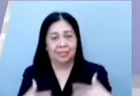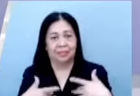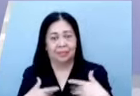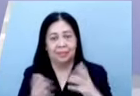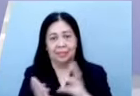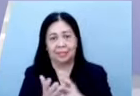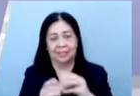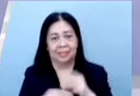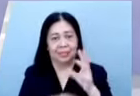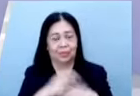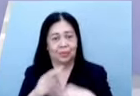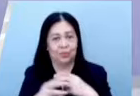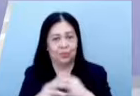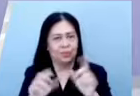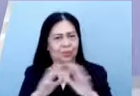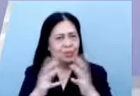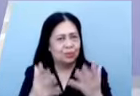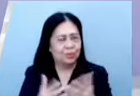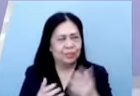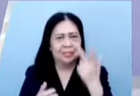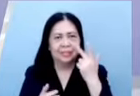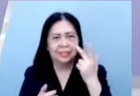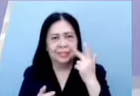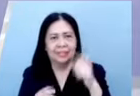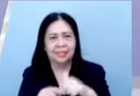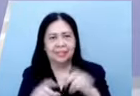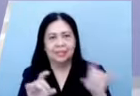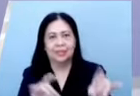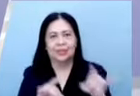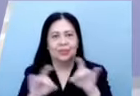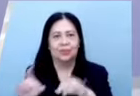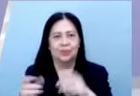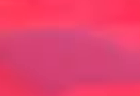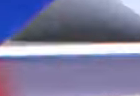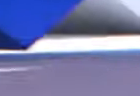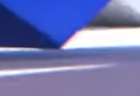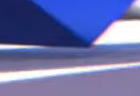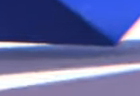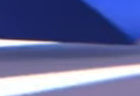mga pwedeng dayuhin at tikman sa Melbourne, Australia sa pagtutok ni Ian